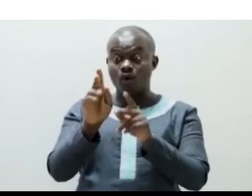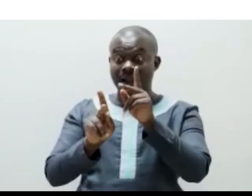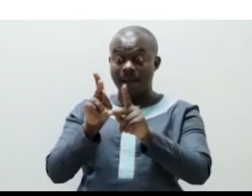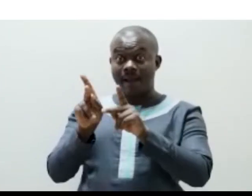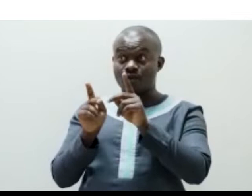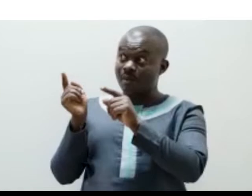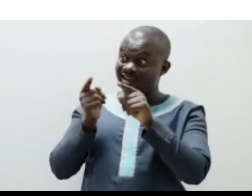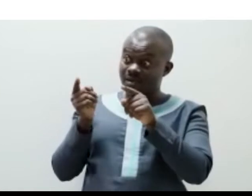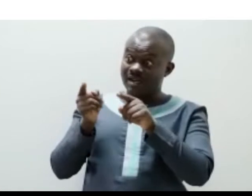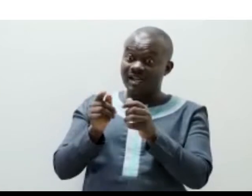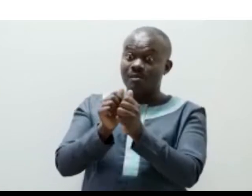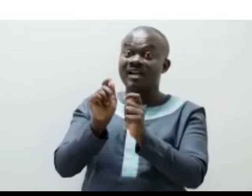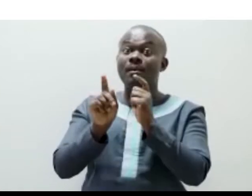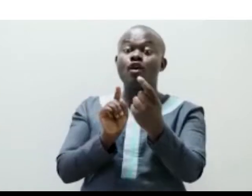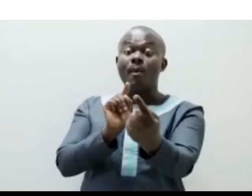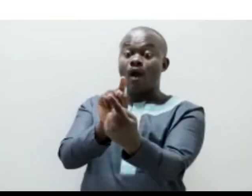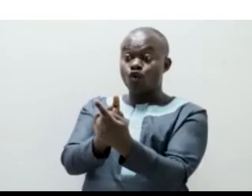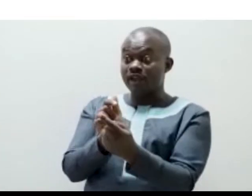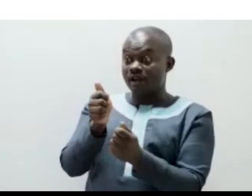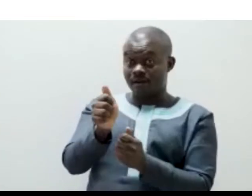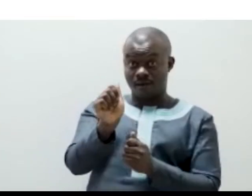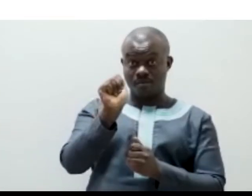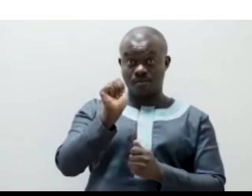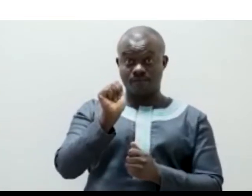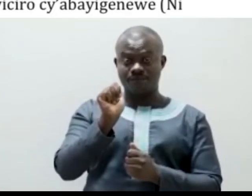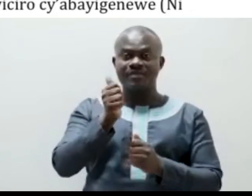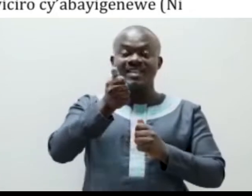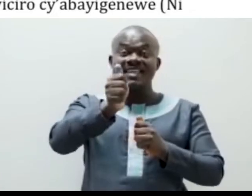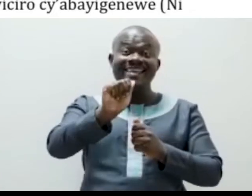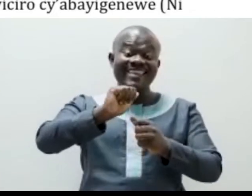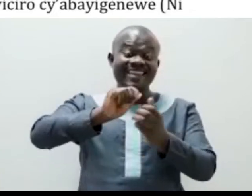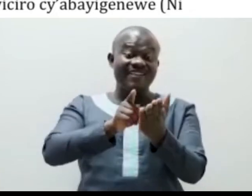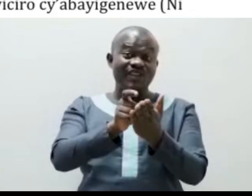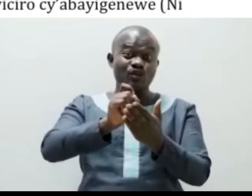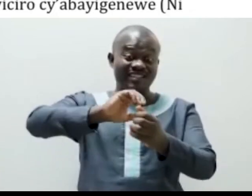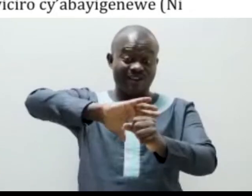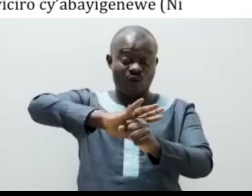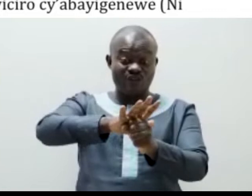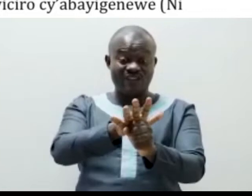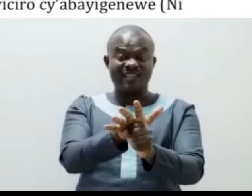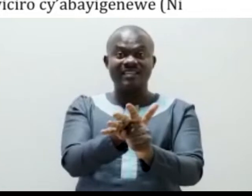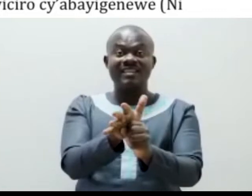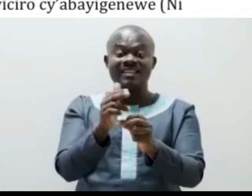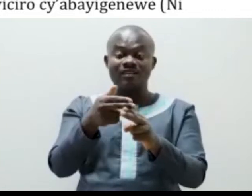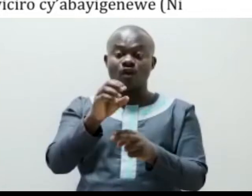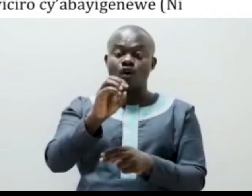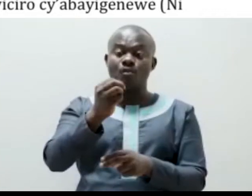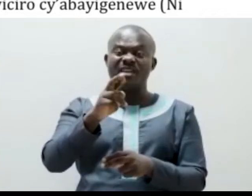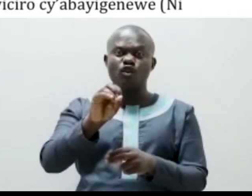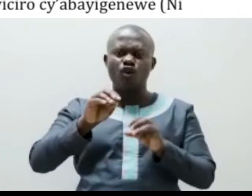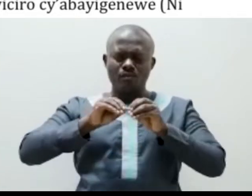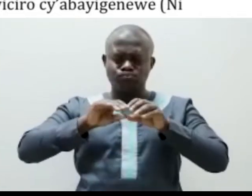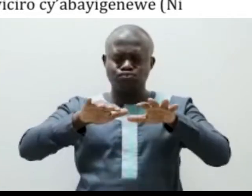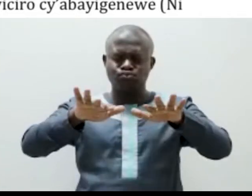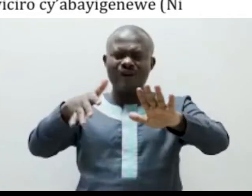Abo bantu ni abagenzi ndetse n'abahuye nabo. Iyi virusi yihinduranyije Omicron izwiho gukwirakwira mu